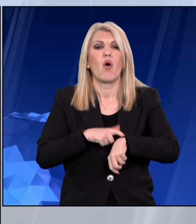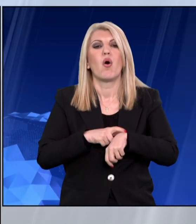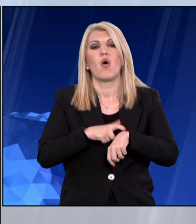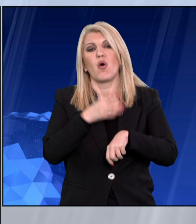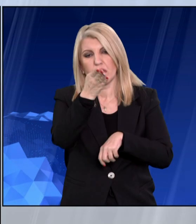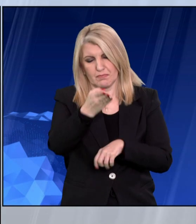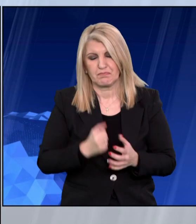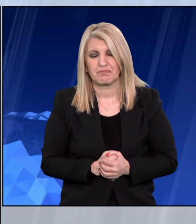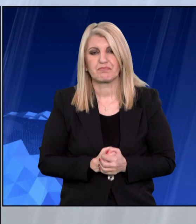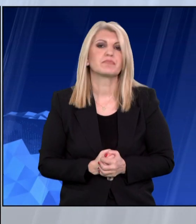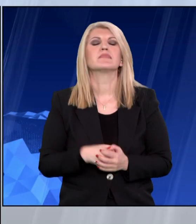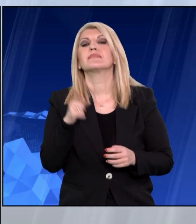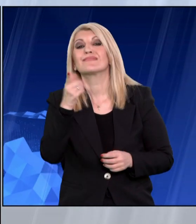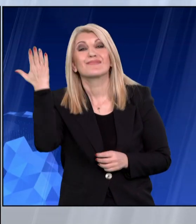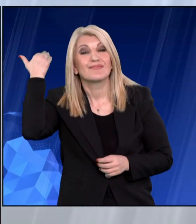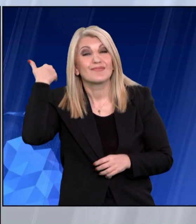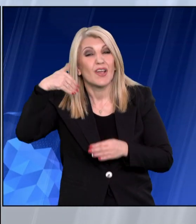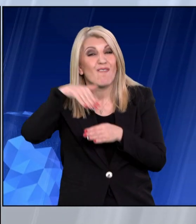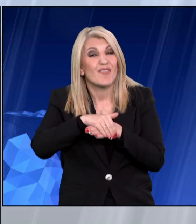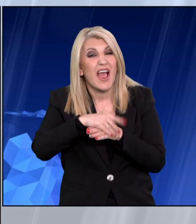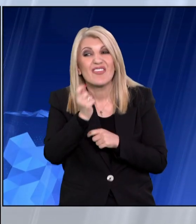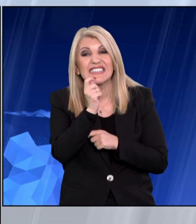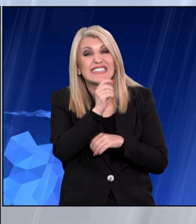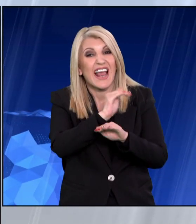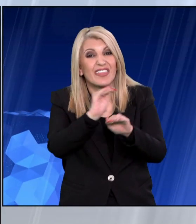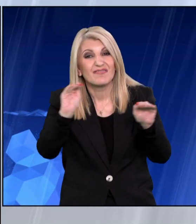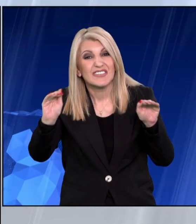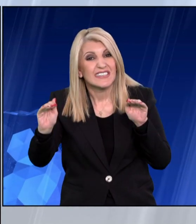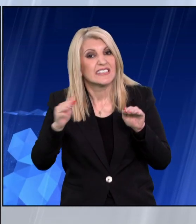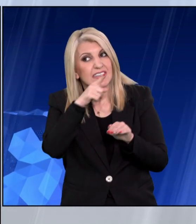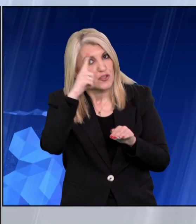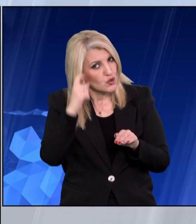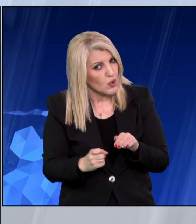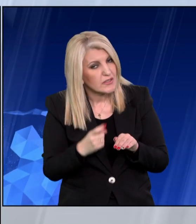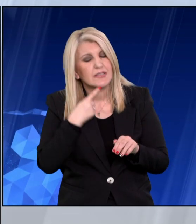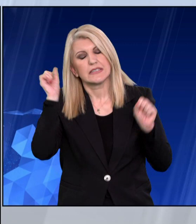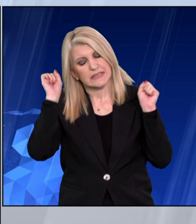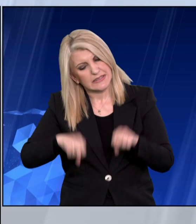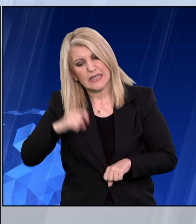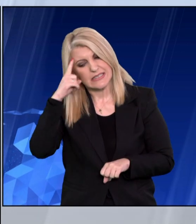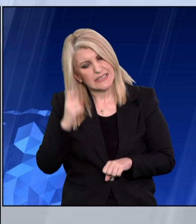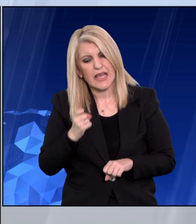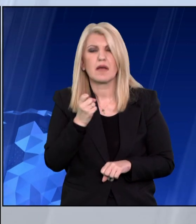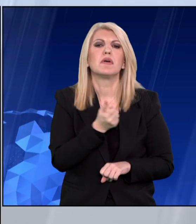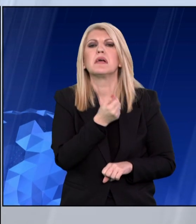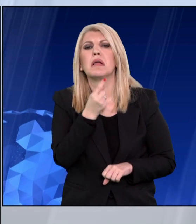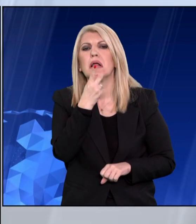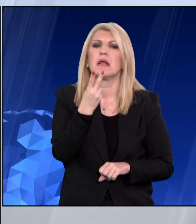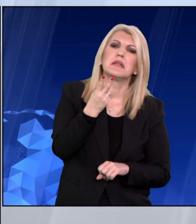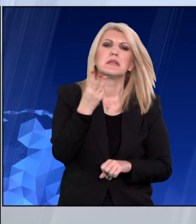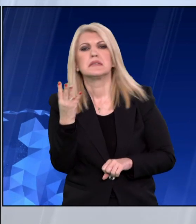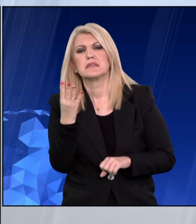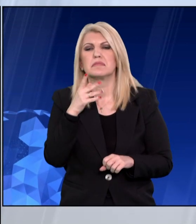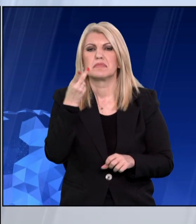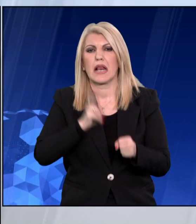συνέντευξη τύπου που δώσατε εκείνο το βράδυ ξέρατε για νεκρούς ναι ξέραμε για κάποιους νεκρούς έ τέταρτο πριν από τη σύσκεψη έχουν βρει την